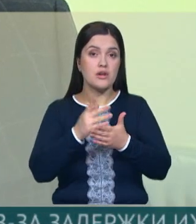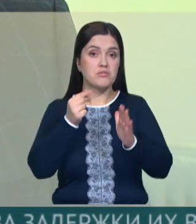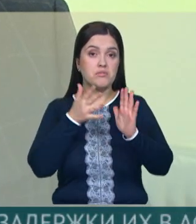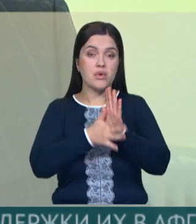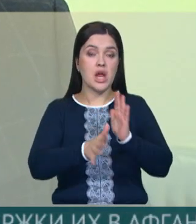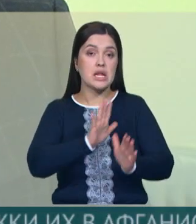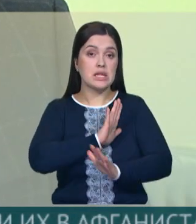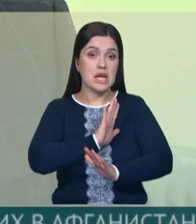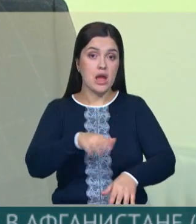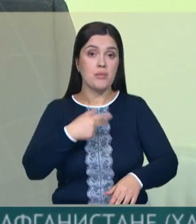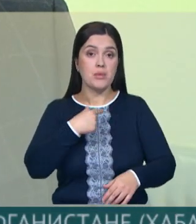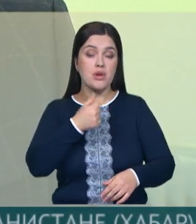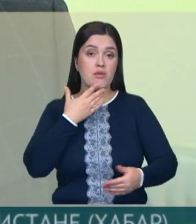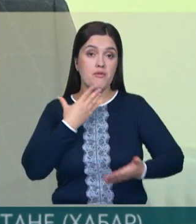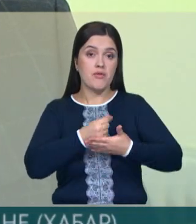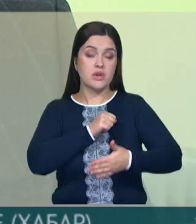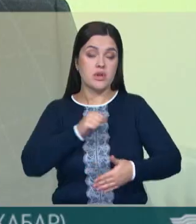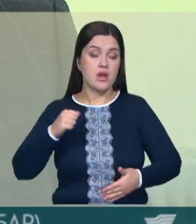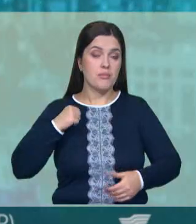Это вот инициатива наших сотрудников.